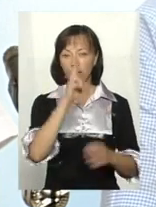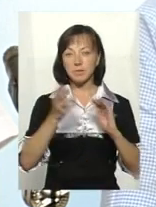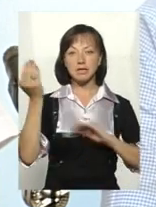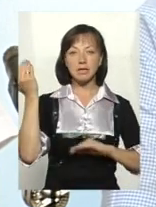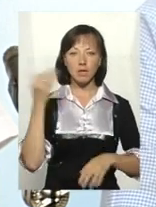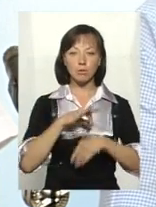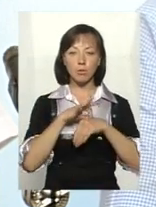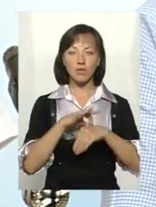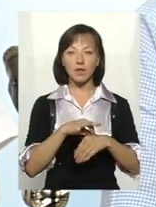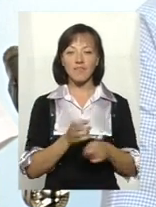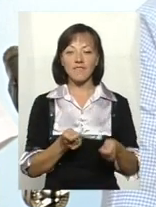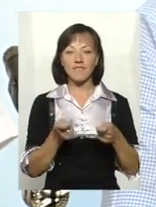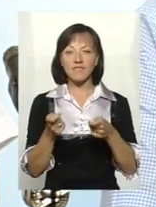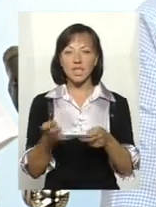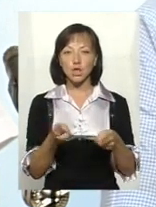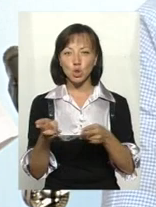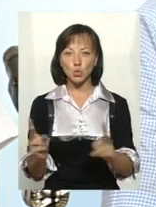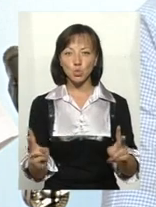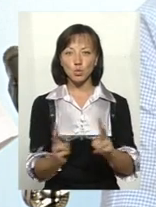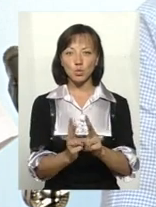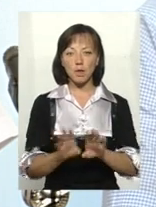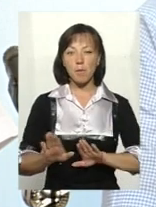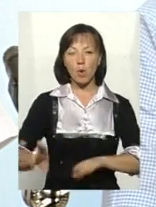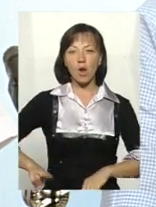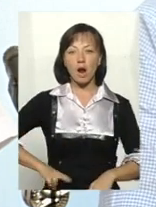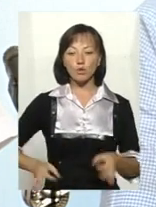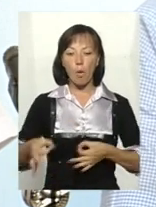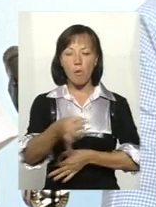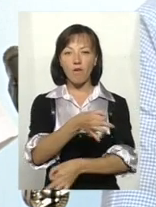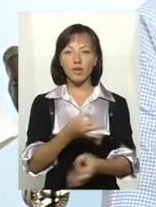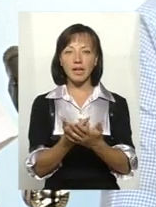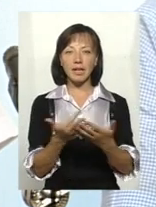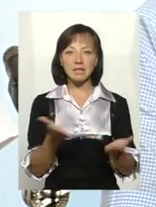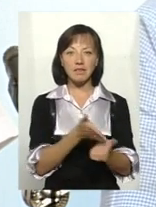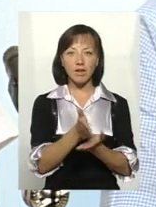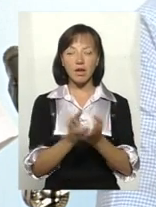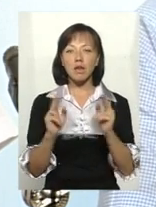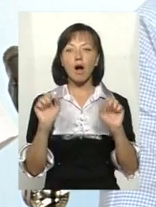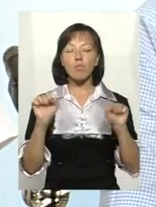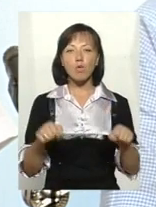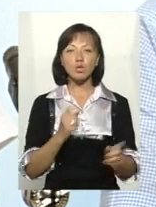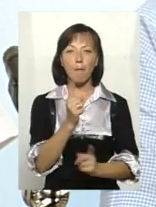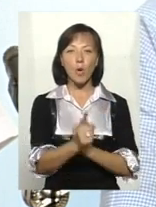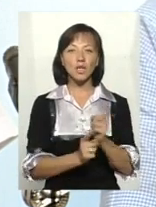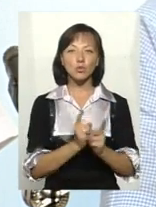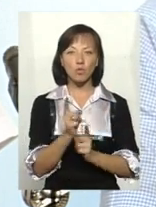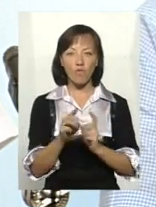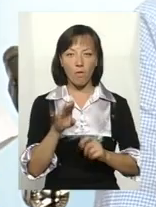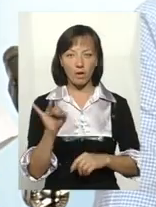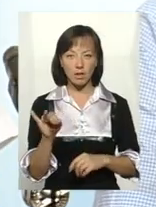ми провели вже виїзну зустріч з проректором, обговорювали різні варіанти, як можна модернізувати. Тому